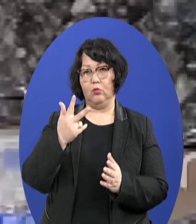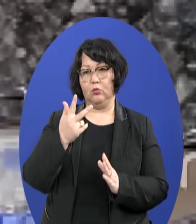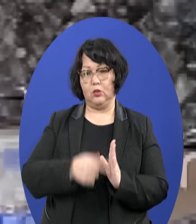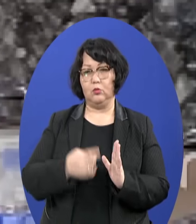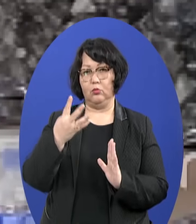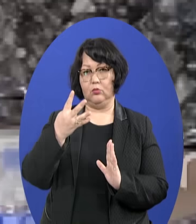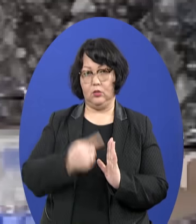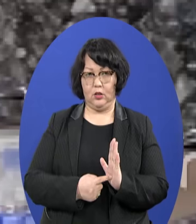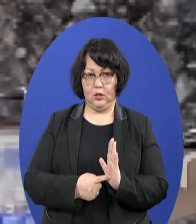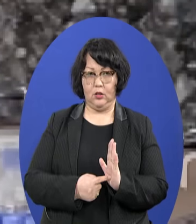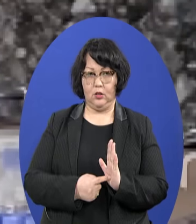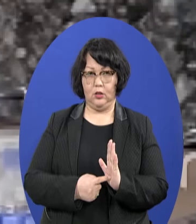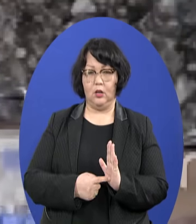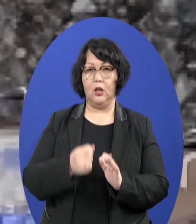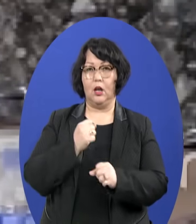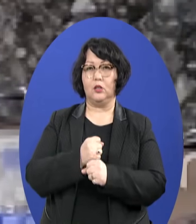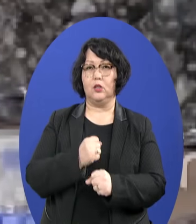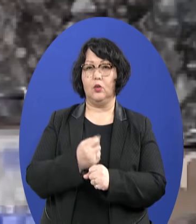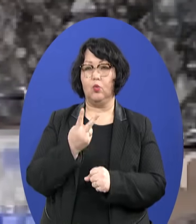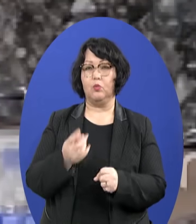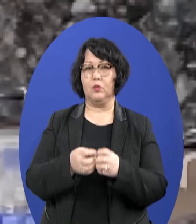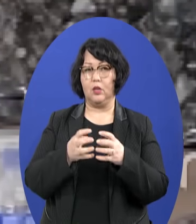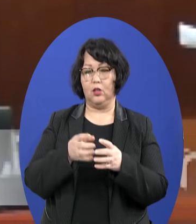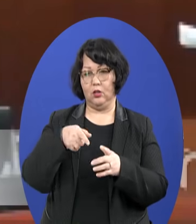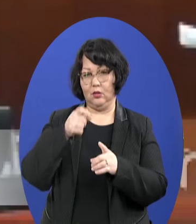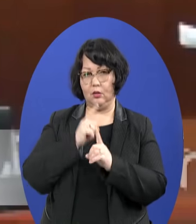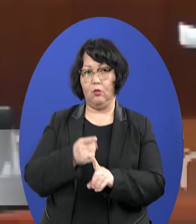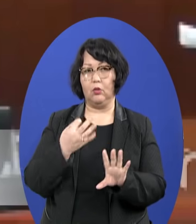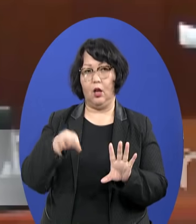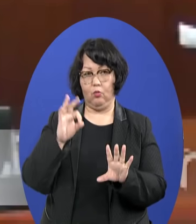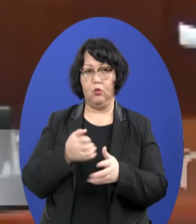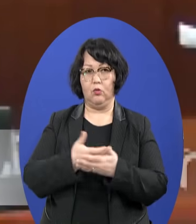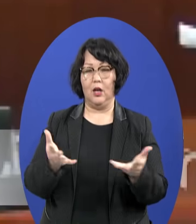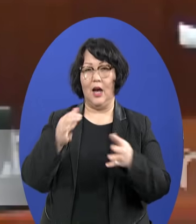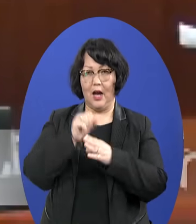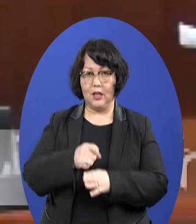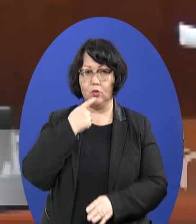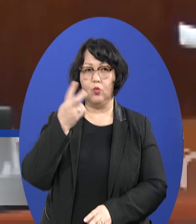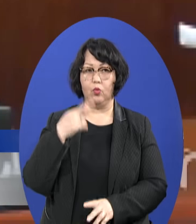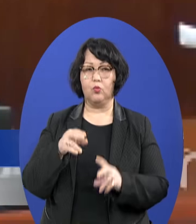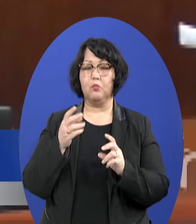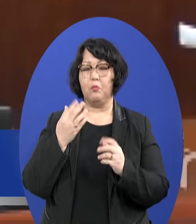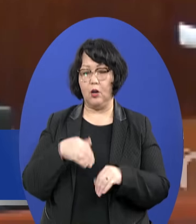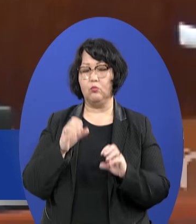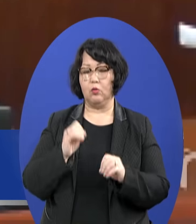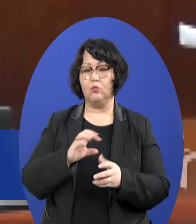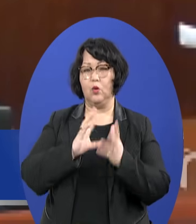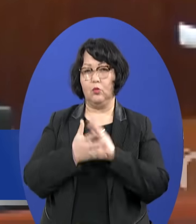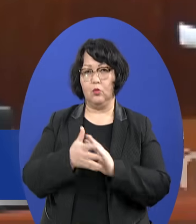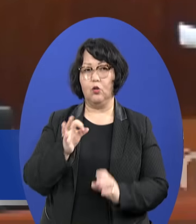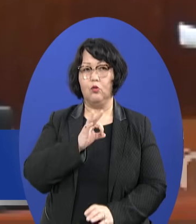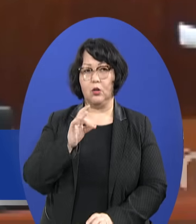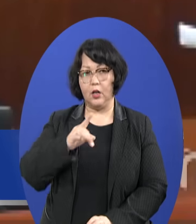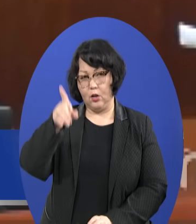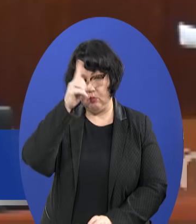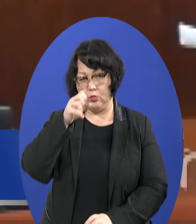3-4 саруудын бас гүйцэтгэлийг 80% өгж байгаа. Ачаа хүнд байгаа ойлгож байна. Гэхдээ өрхөн эрүүл мэндэ одоо тийм ээ